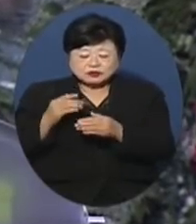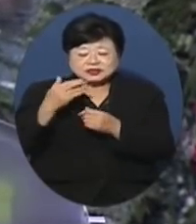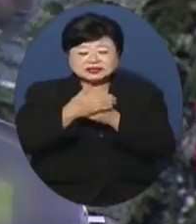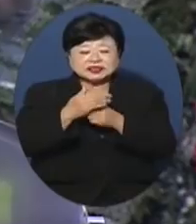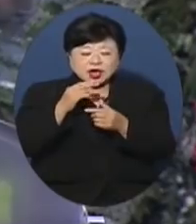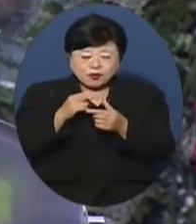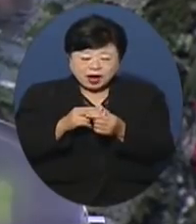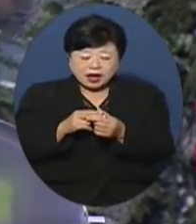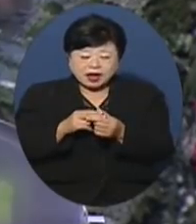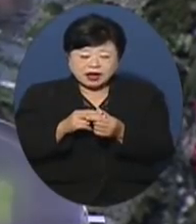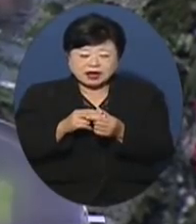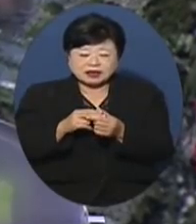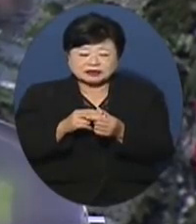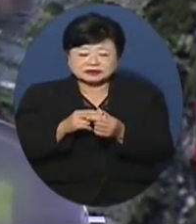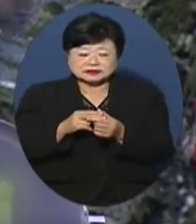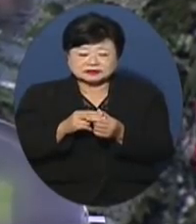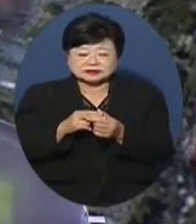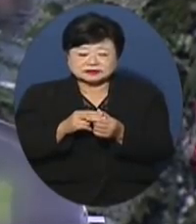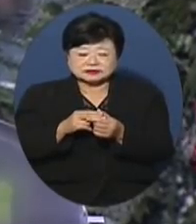은혜와